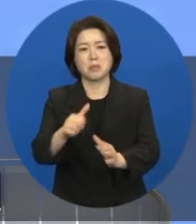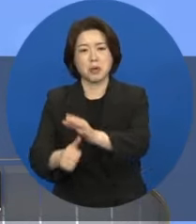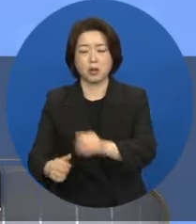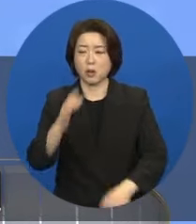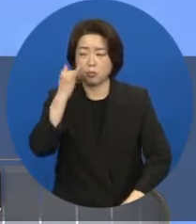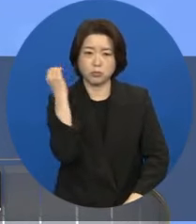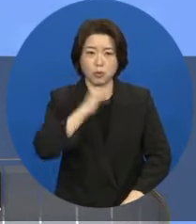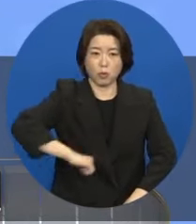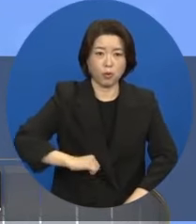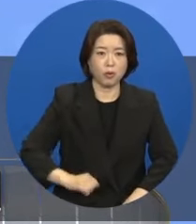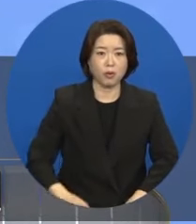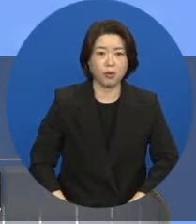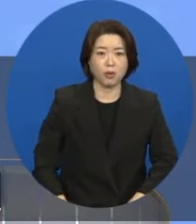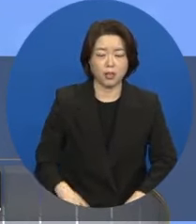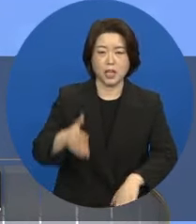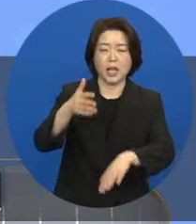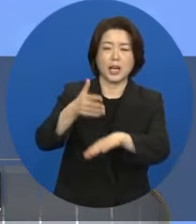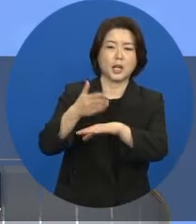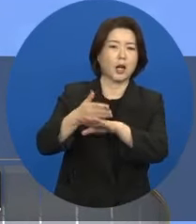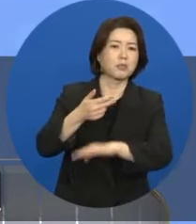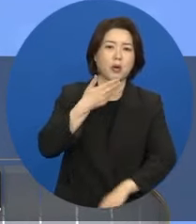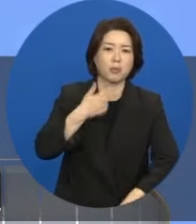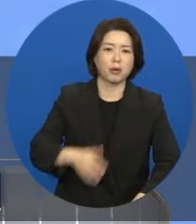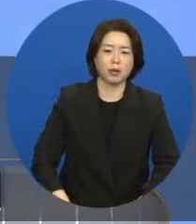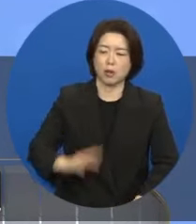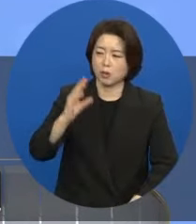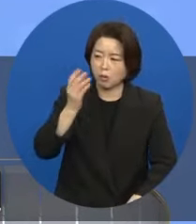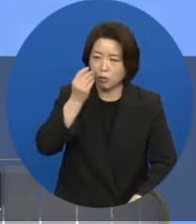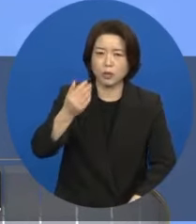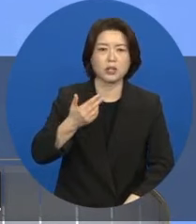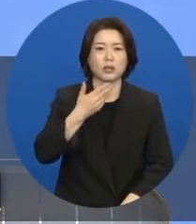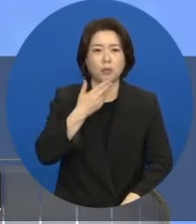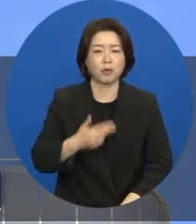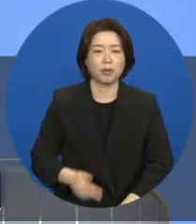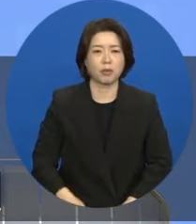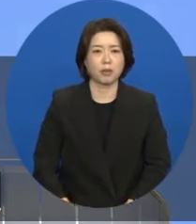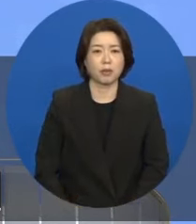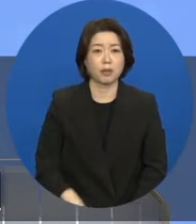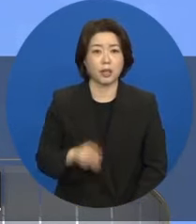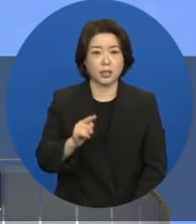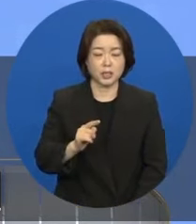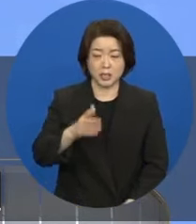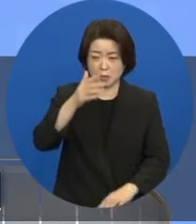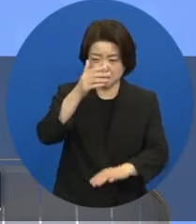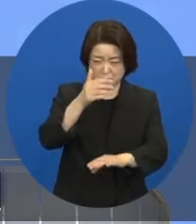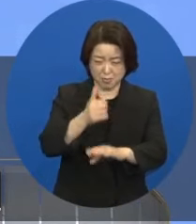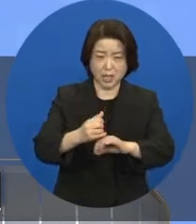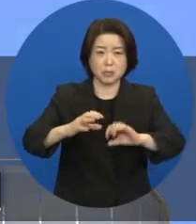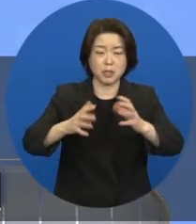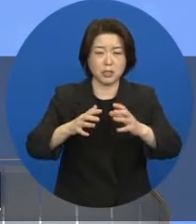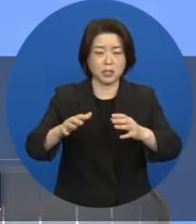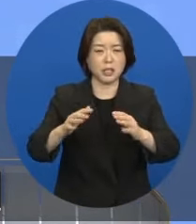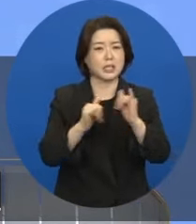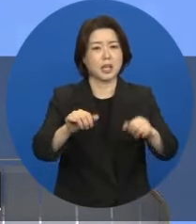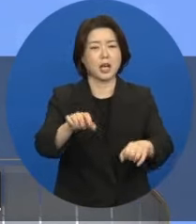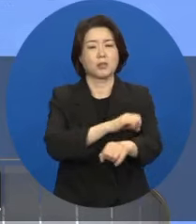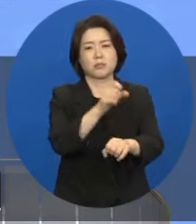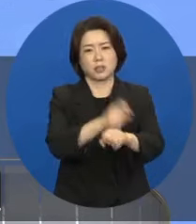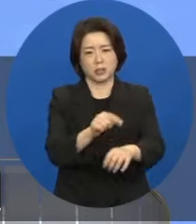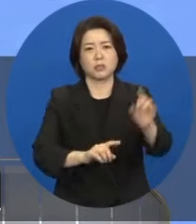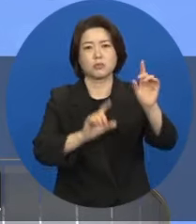거역하며 그다음에 감사하지 아니하며 뭐예요 거룩하지 아니하며 이게 말세의 사람들이 특징이라고 되어